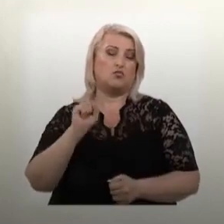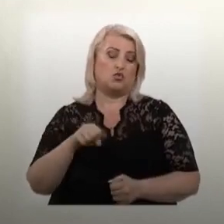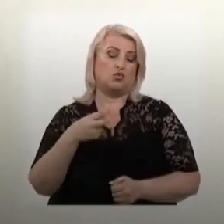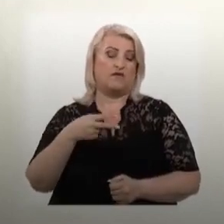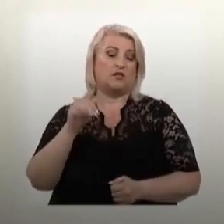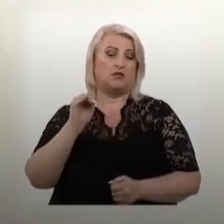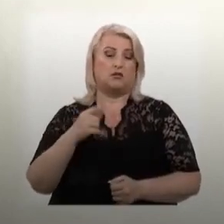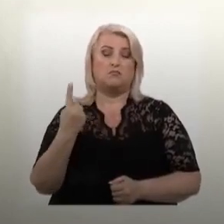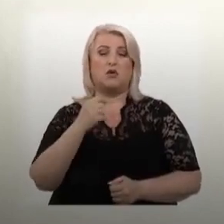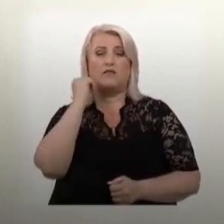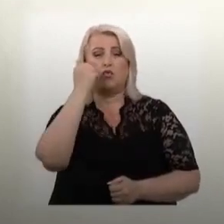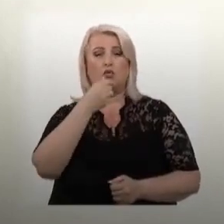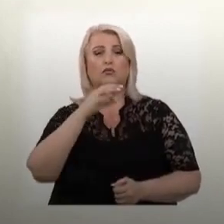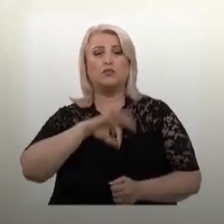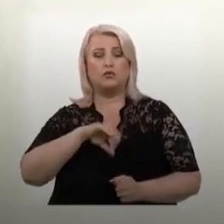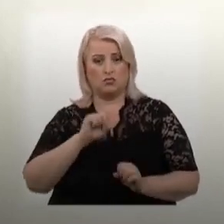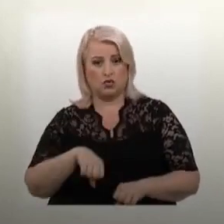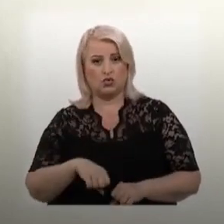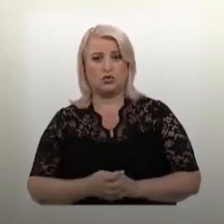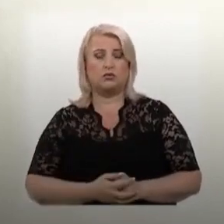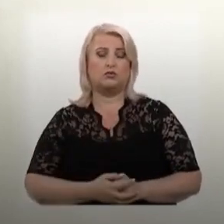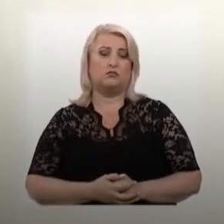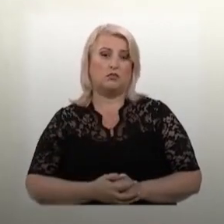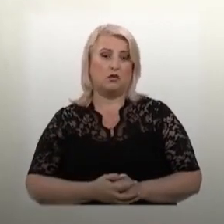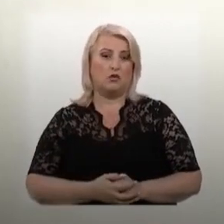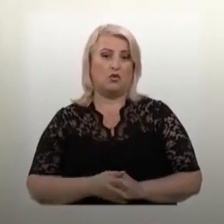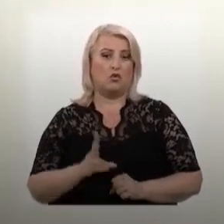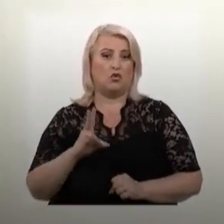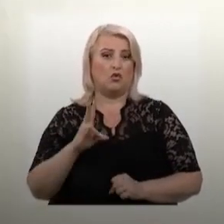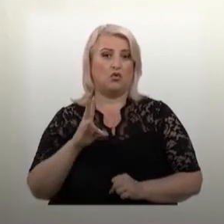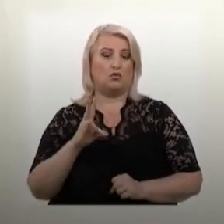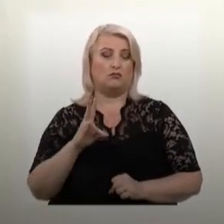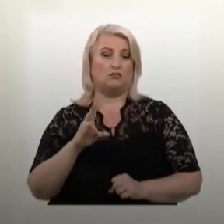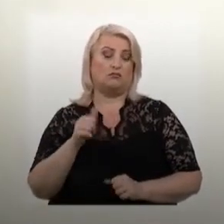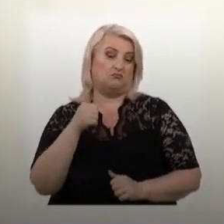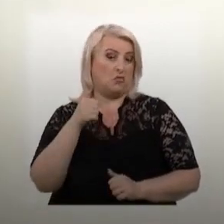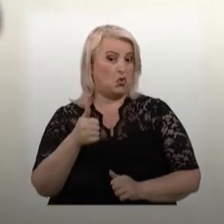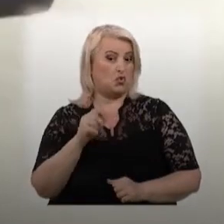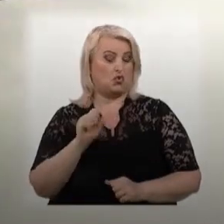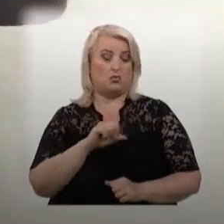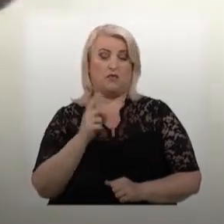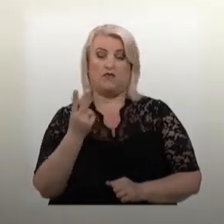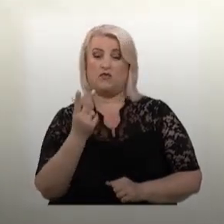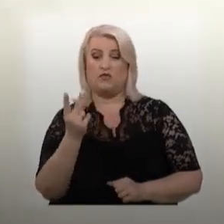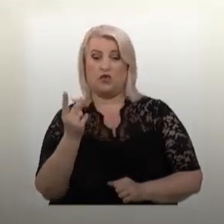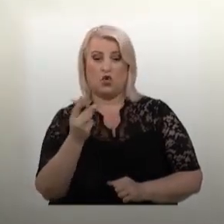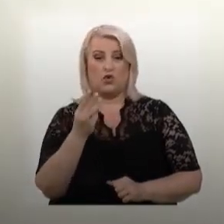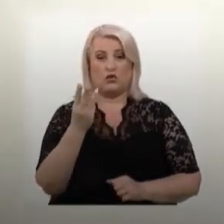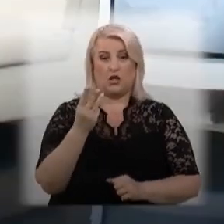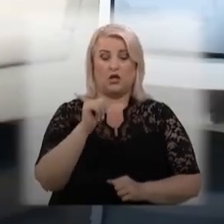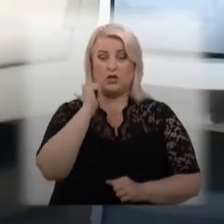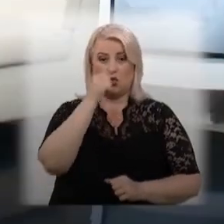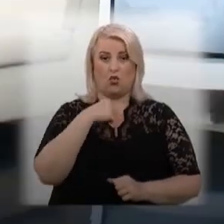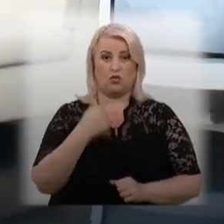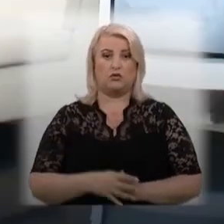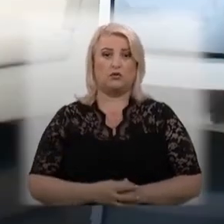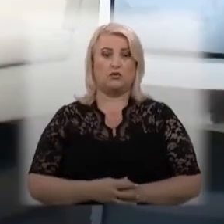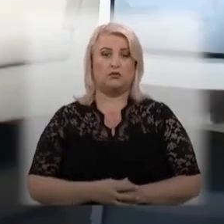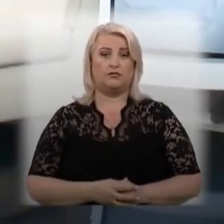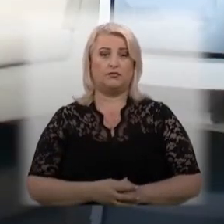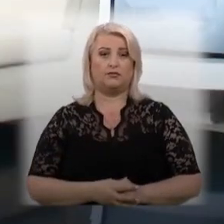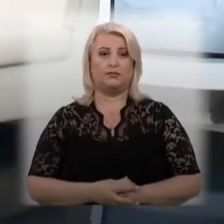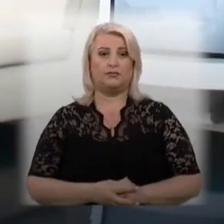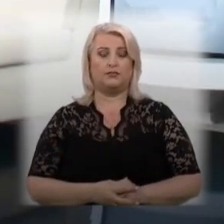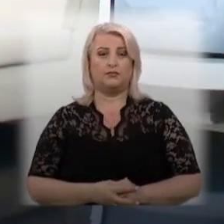20.000 de euro în primul an dacă da dar e ok să facem la doilea când comandă bizuri la treilea Andra chiorascu introdus suntem pe